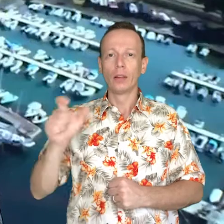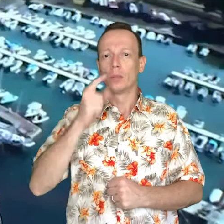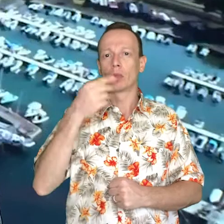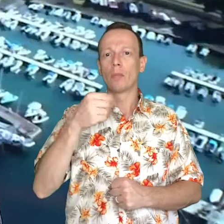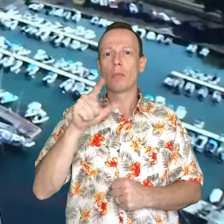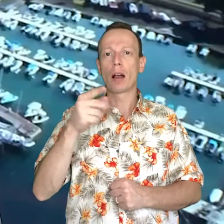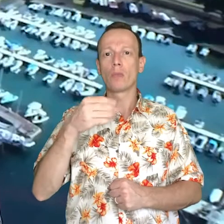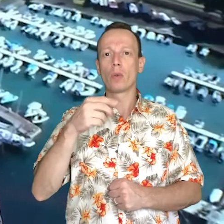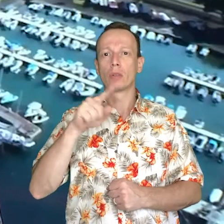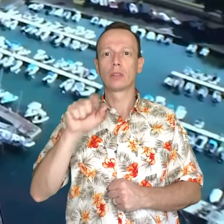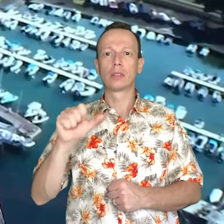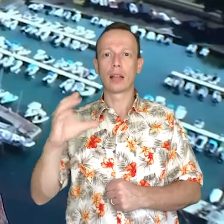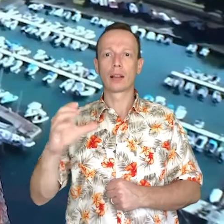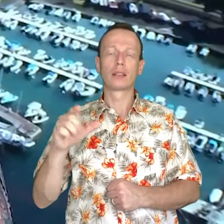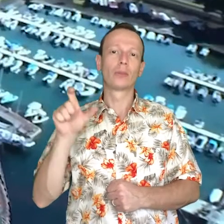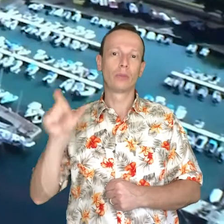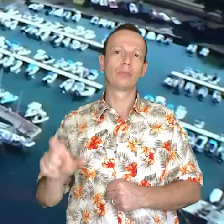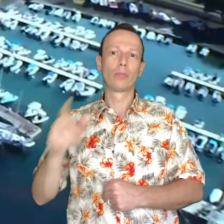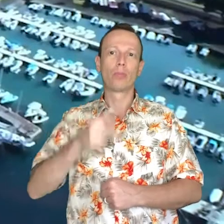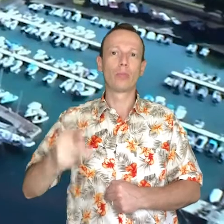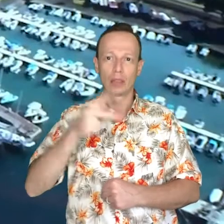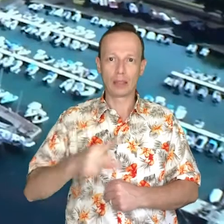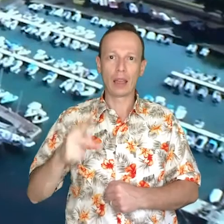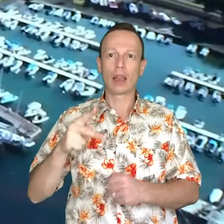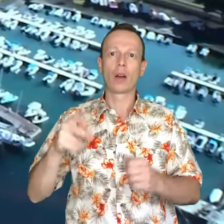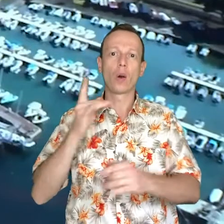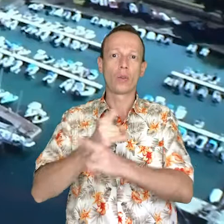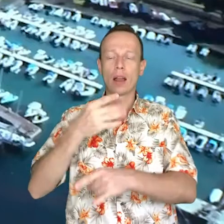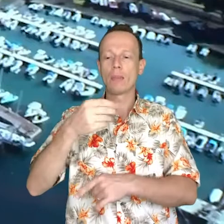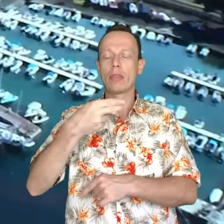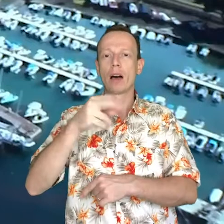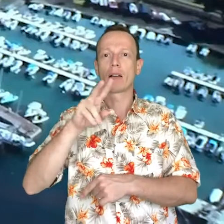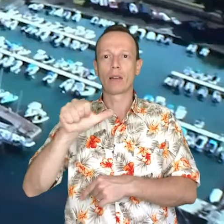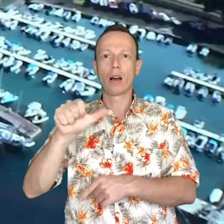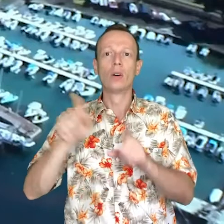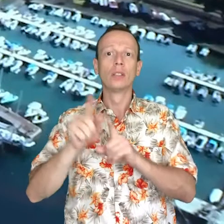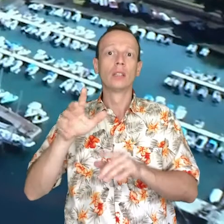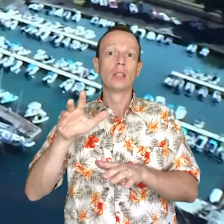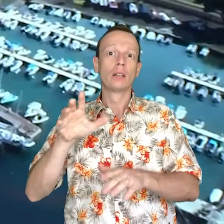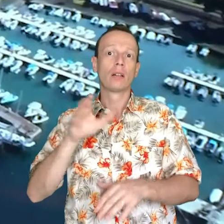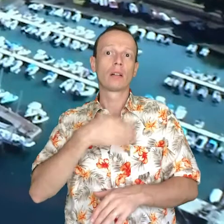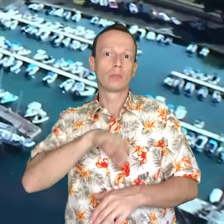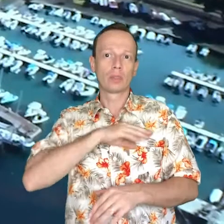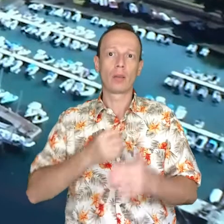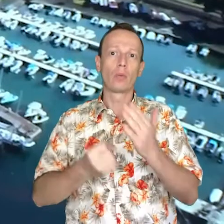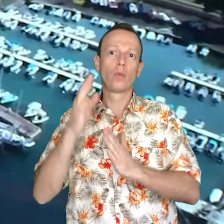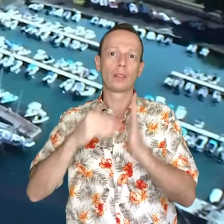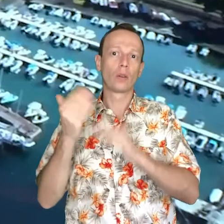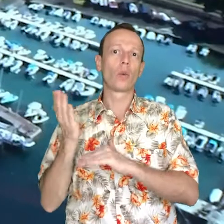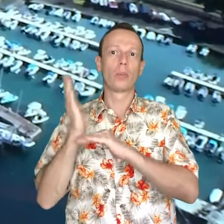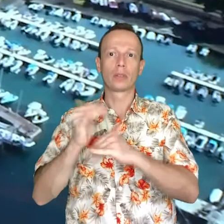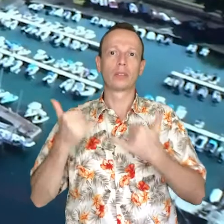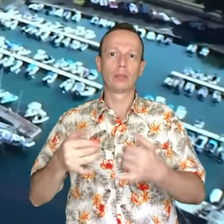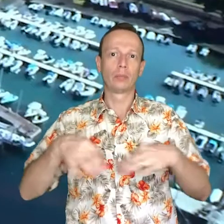Éric Malmezac, propriétaire de l'hôtel Manavaï, consul de Nouvelle-Zélande en Polynésie, était l'invité café d'Ibrahim Amenadzi. Il se